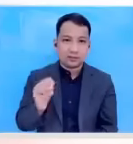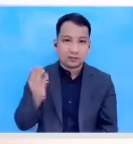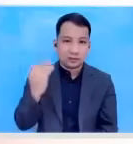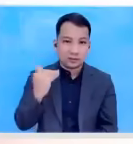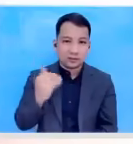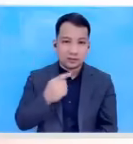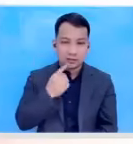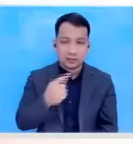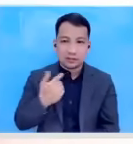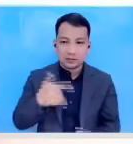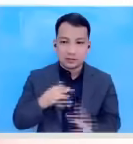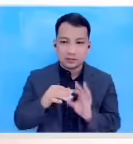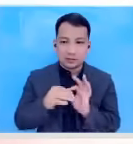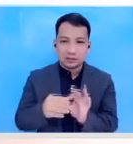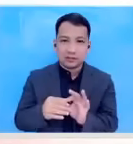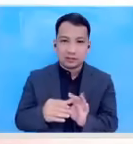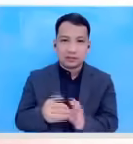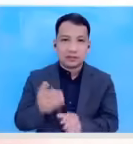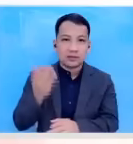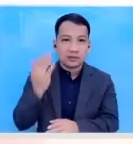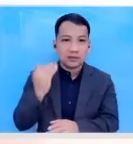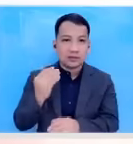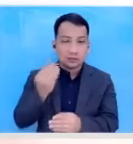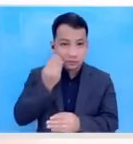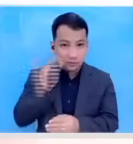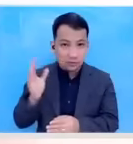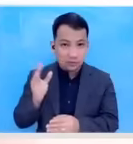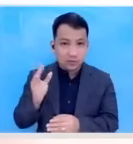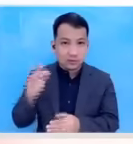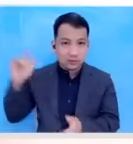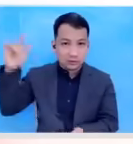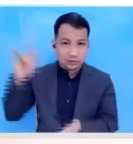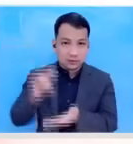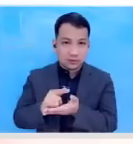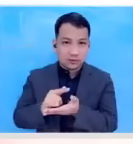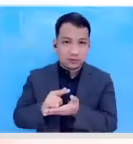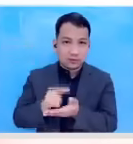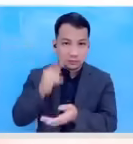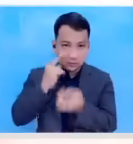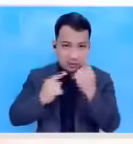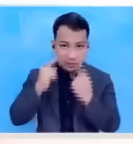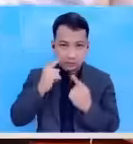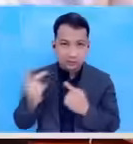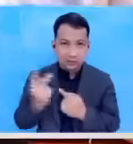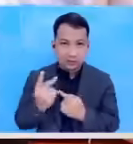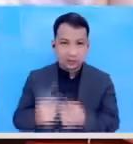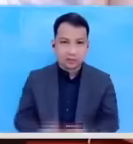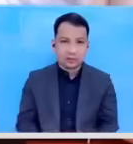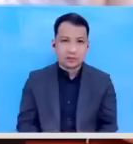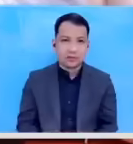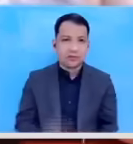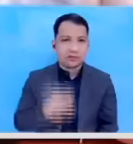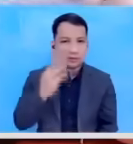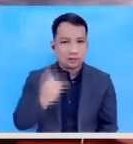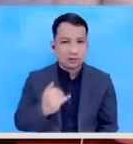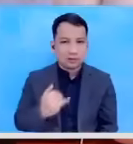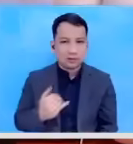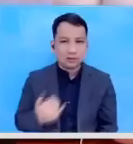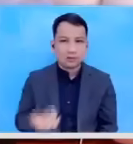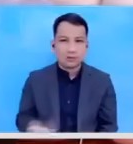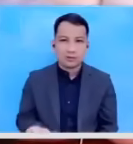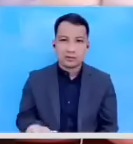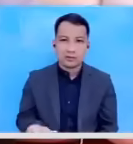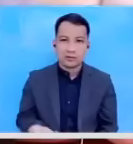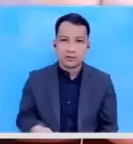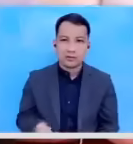kanya kasi ngayon pala, nung pauwi kami sa plane, nagkaiyakan pa kami. Oh, ganun na to! Sabi ko sa iyo. Ano ba nangyari sa amin ni